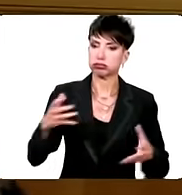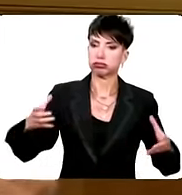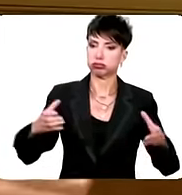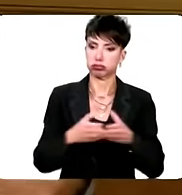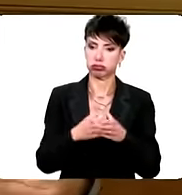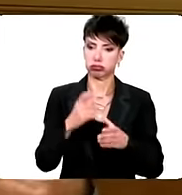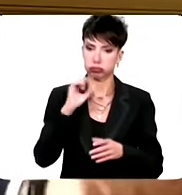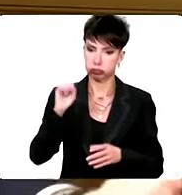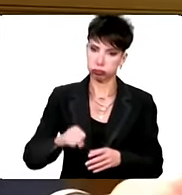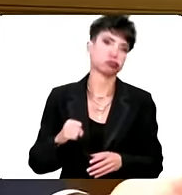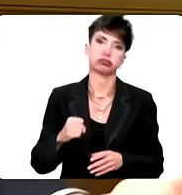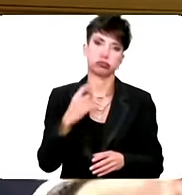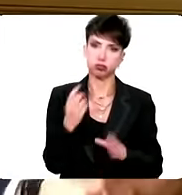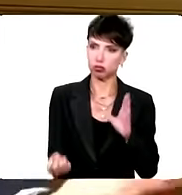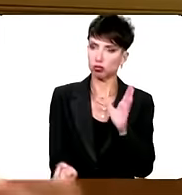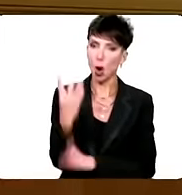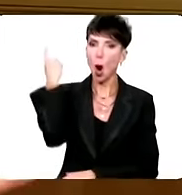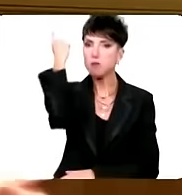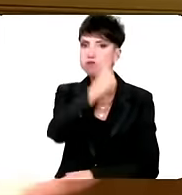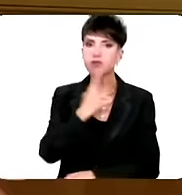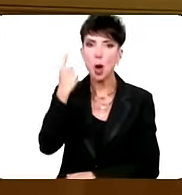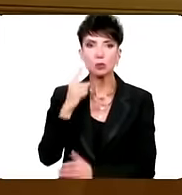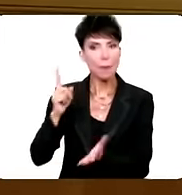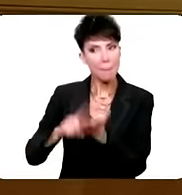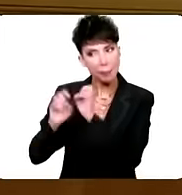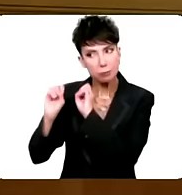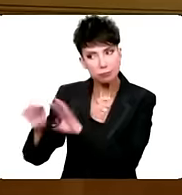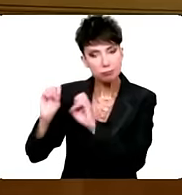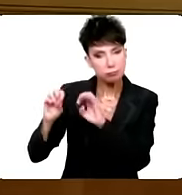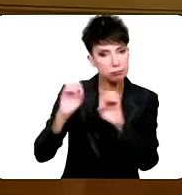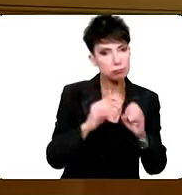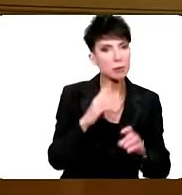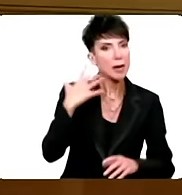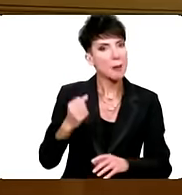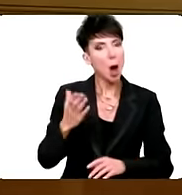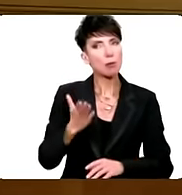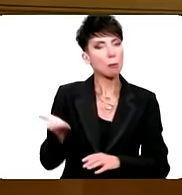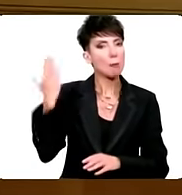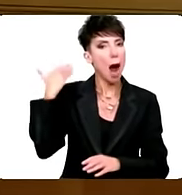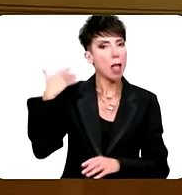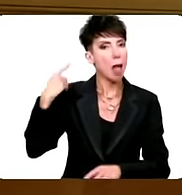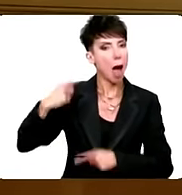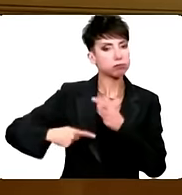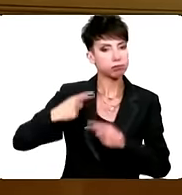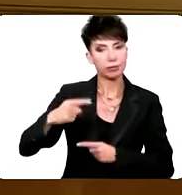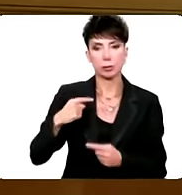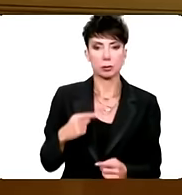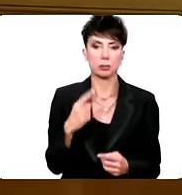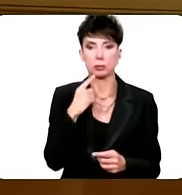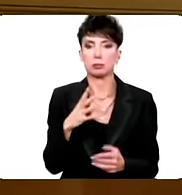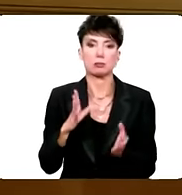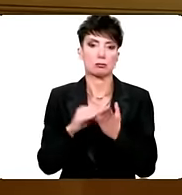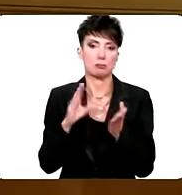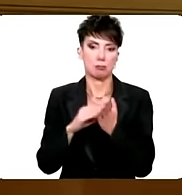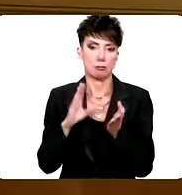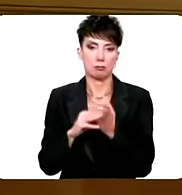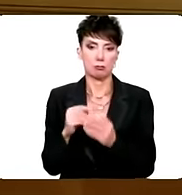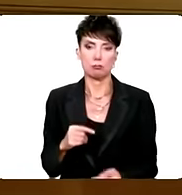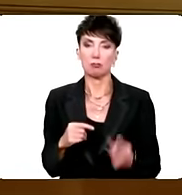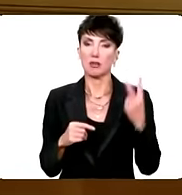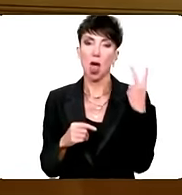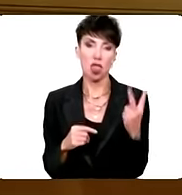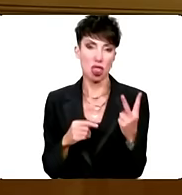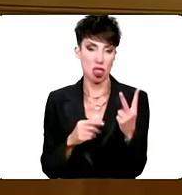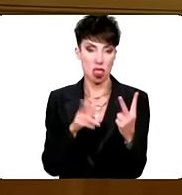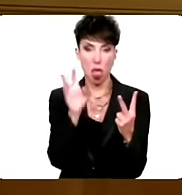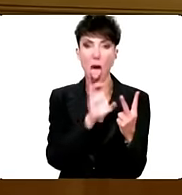νέους ευρωβουλευτές οι οποίοι πρέπει να μάθουν και με εμπειρότερους. Δηλαδή, δύο από τους ευρωβουλευτές μας εκλέγονται για τρίτη φορά. Συνηθισμένο